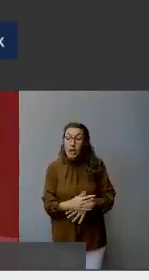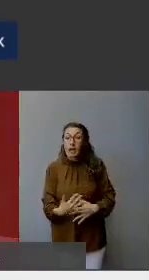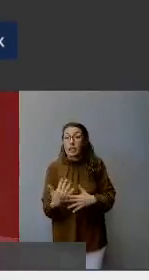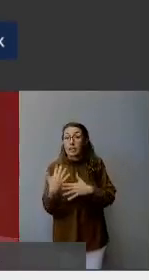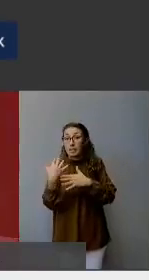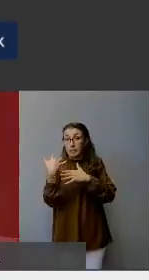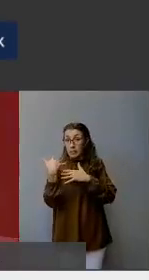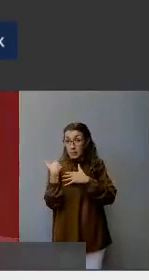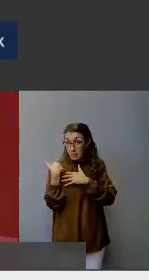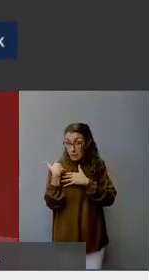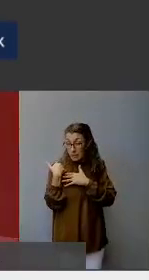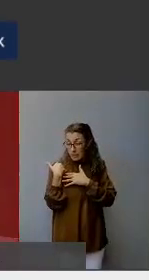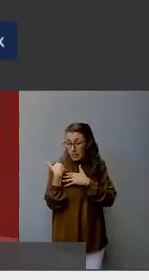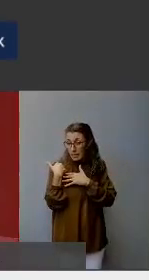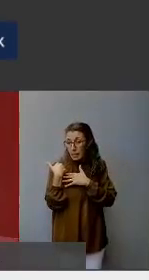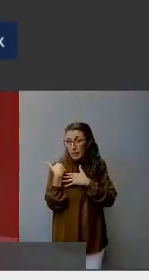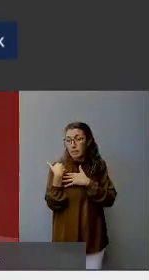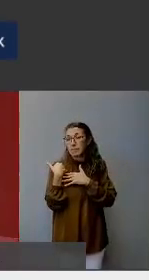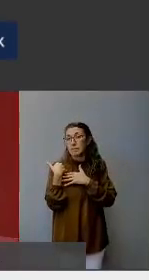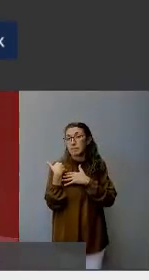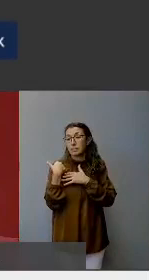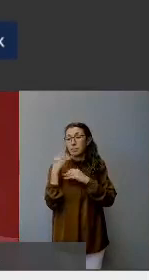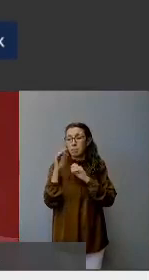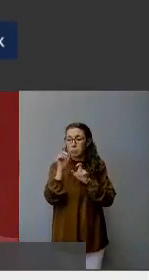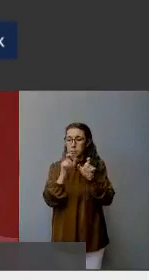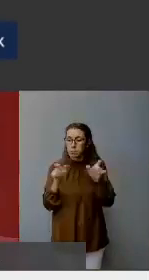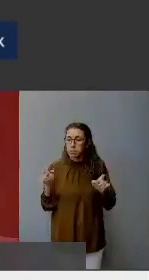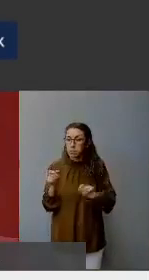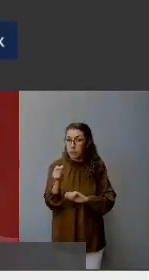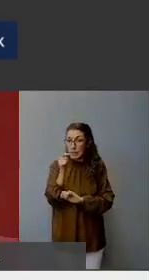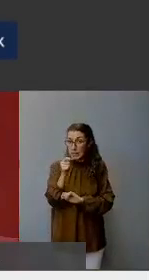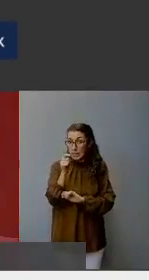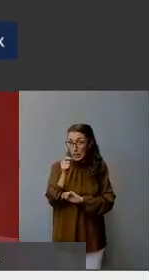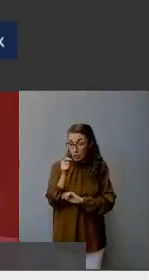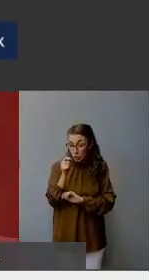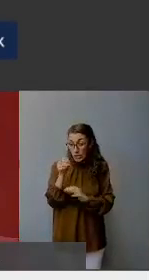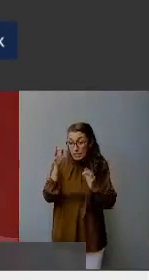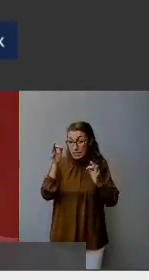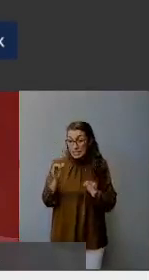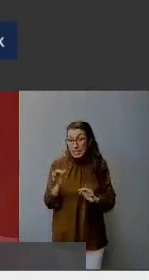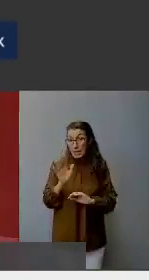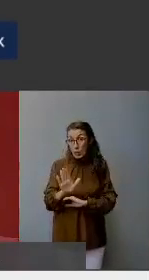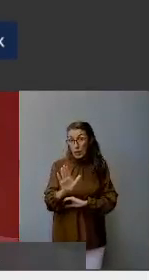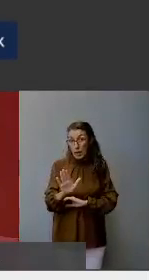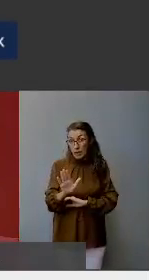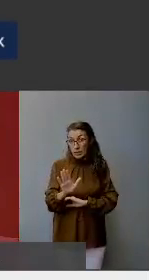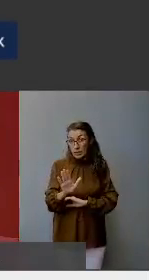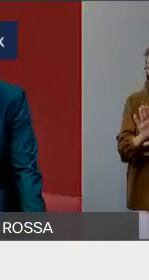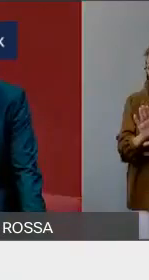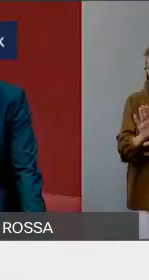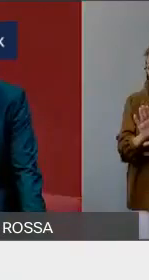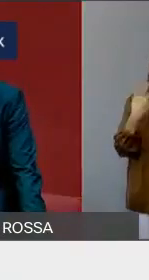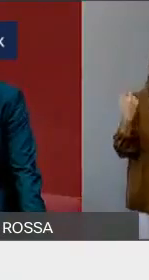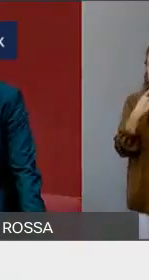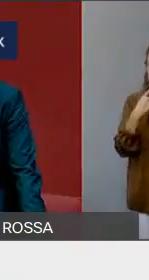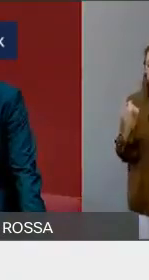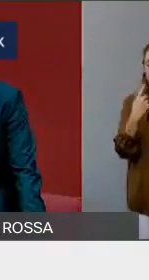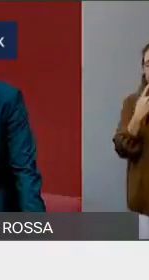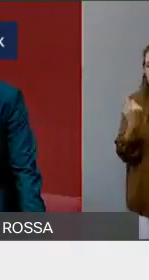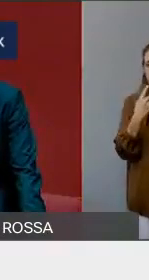l'assunzione di responsabilità e poi degli stessi pescatori ed alla loro incolumità all'interno della diga c'è in corso un dibattito